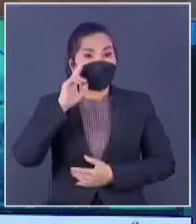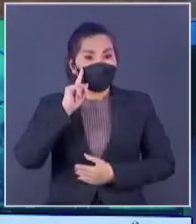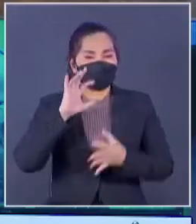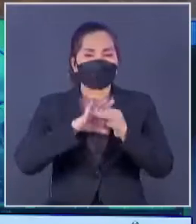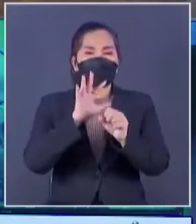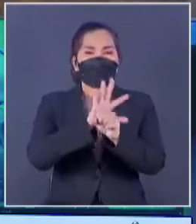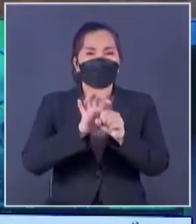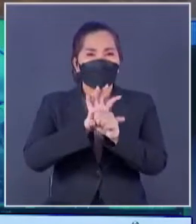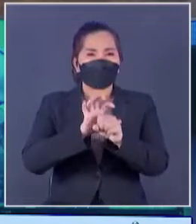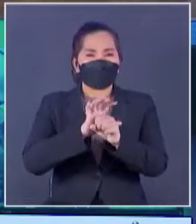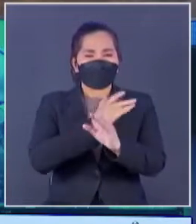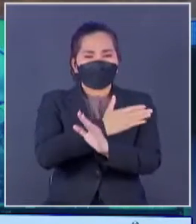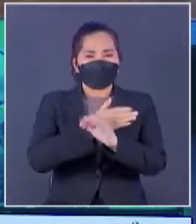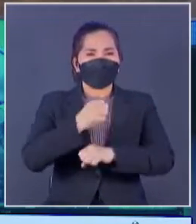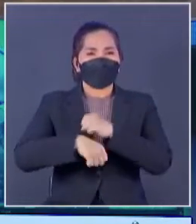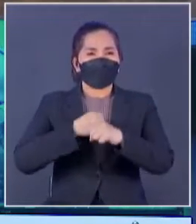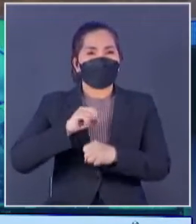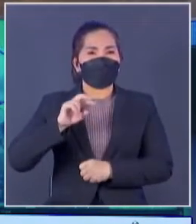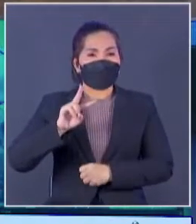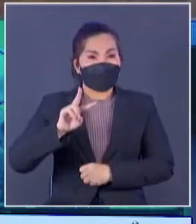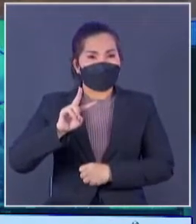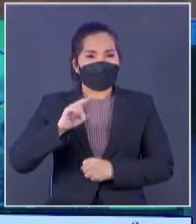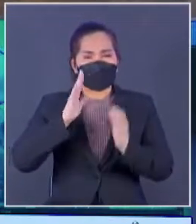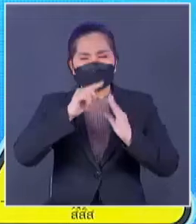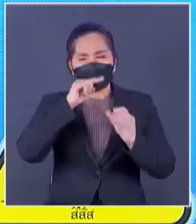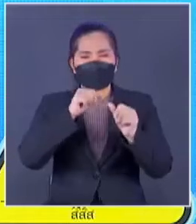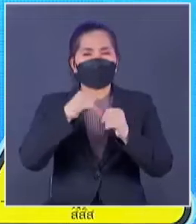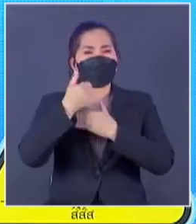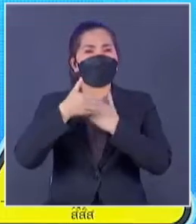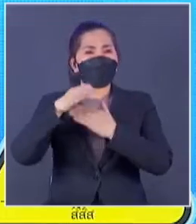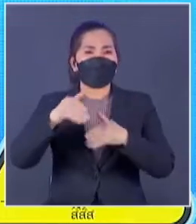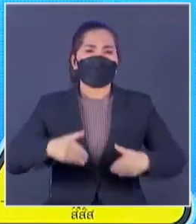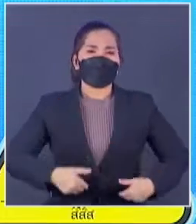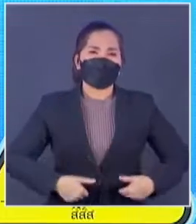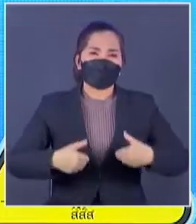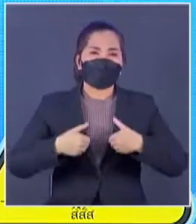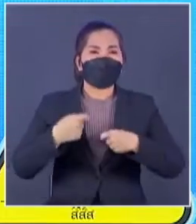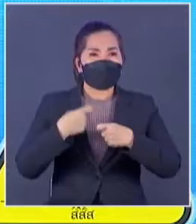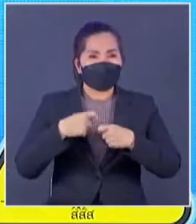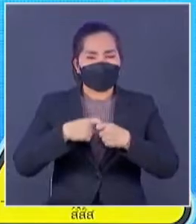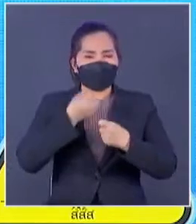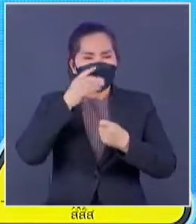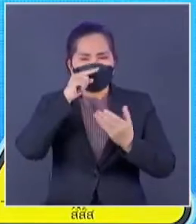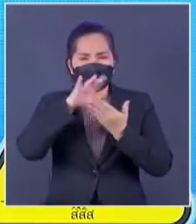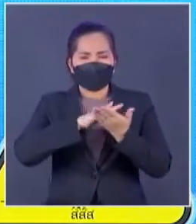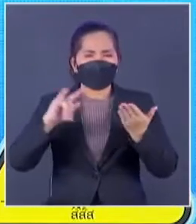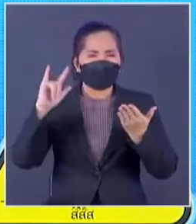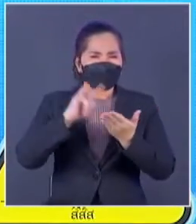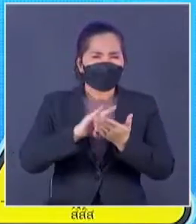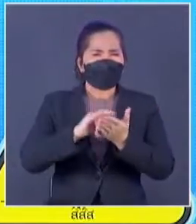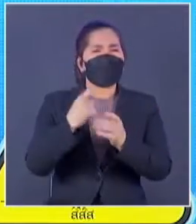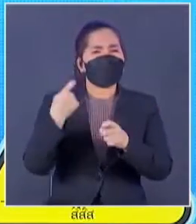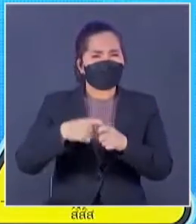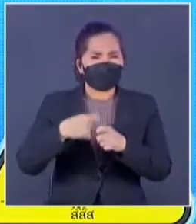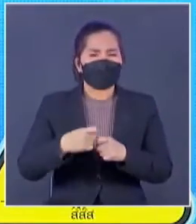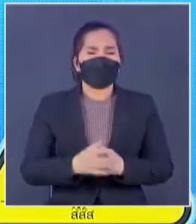และการโควิด-19 ในช่วง2ปีที่ผ่านมาก็ทำให้คนไทยที่อยู่ต่างแดนเนี่ยอาจจะใช้ชีวิตอย่างยากลำบากแล้วก็ไม่สามารถเดินทางกลับมาประเทศไทยได้สะดวกแบบ